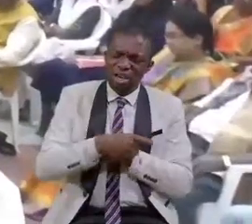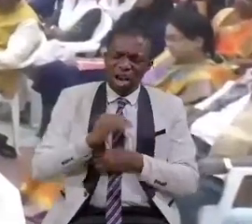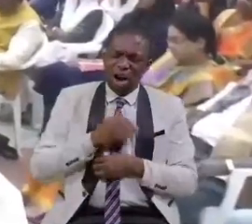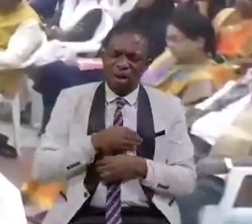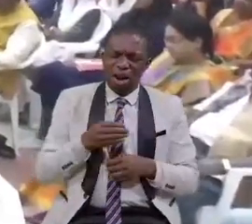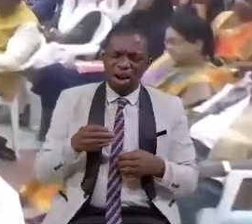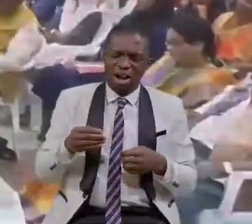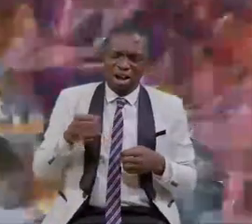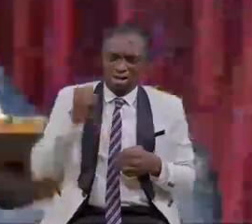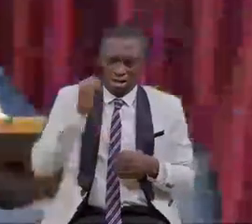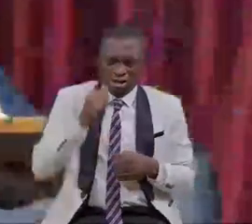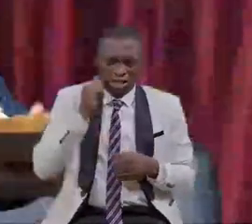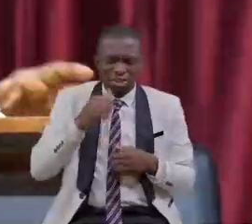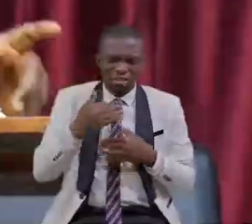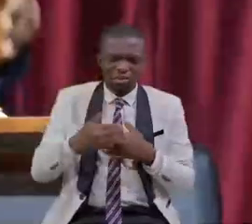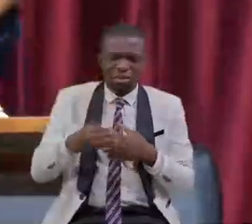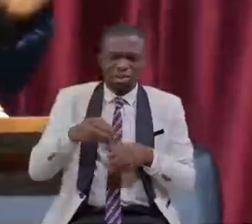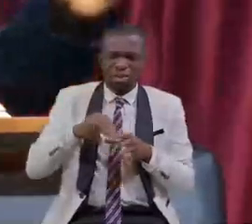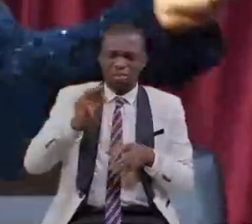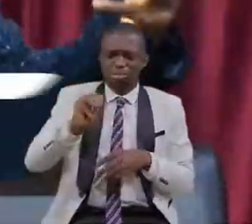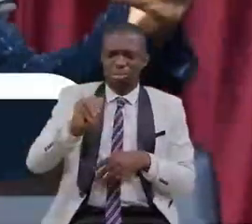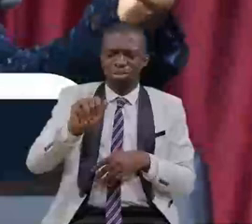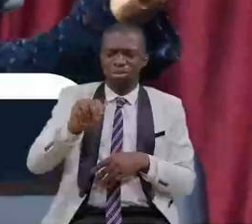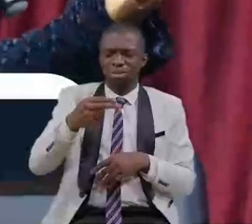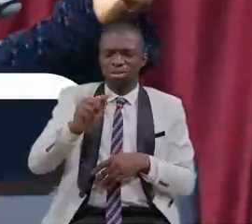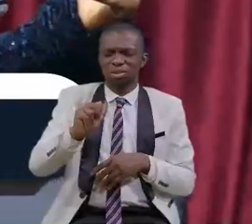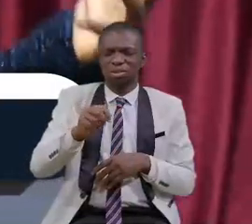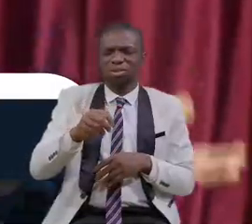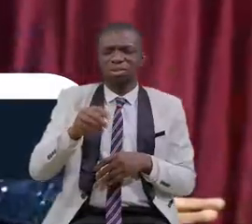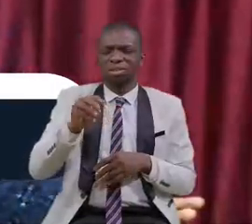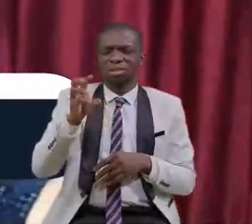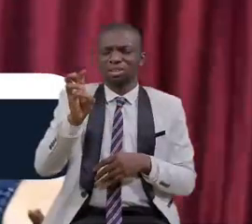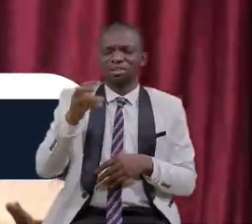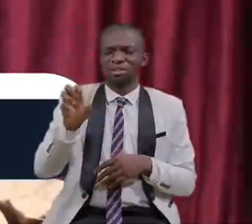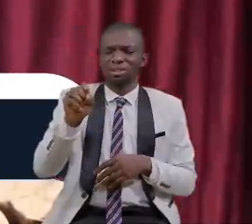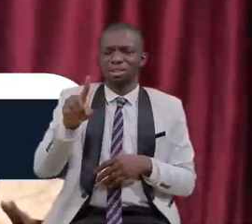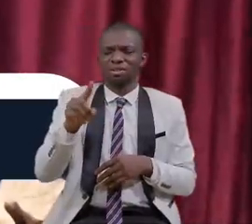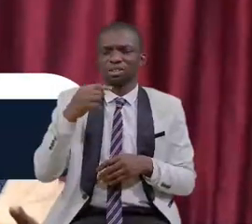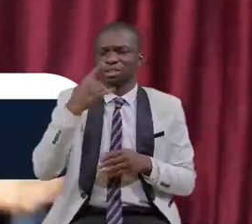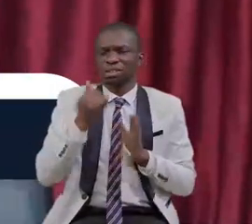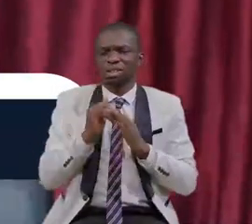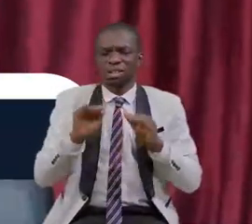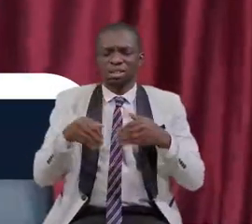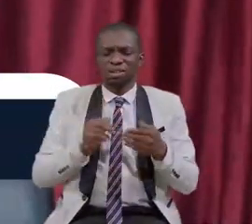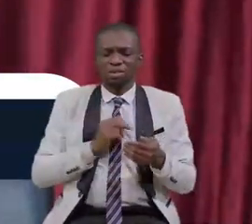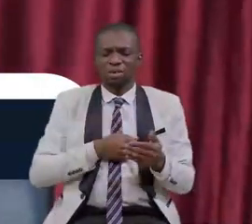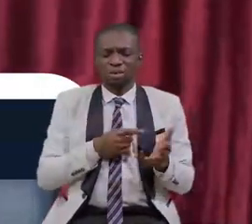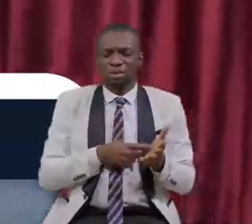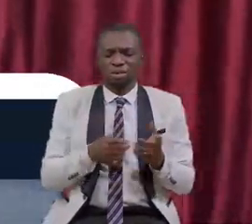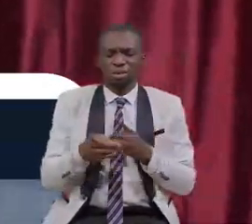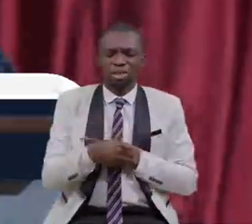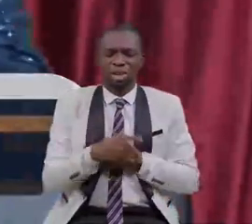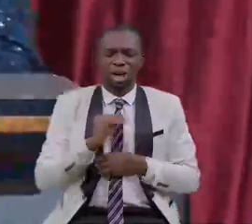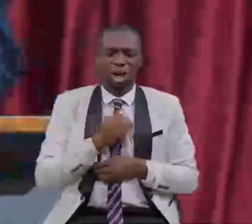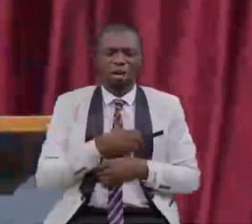Matthieu 6, verset 11, « Donne-nous aujourd'hui notre pain